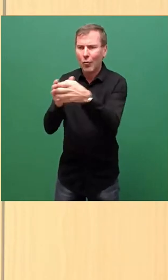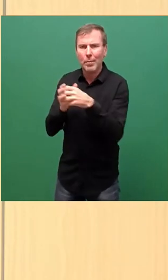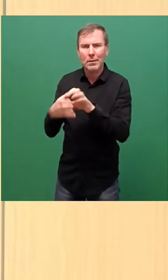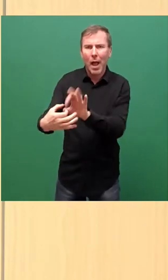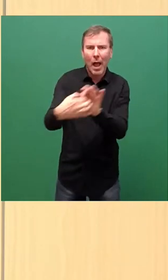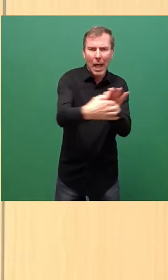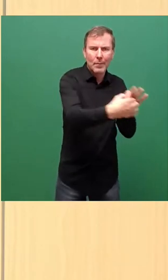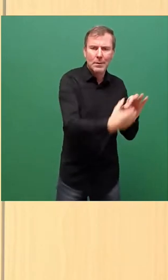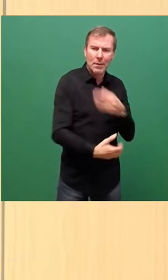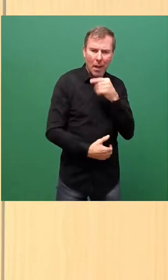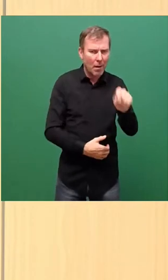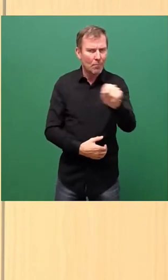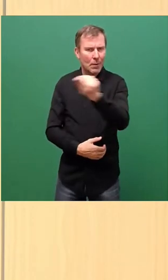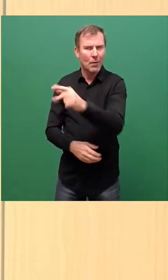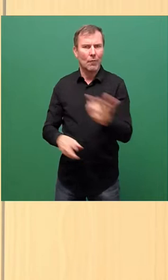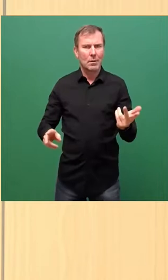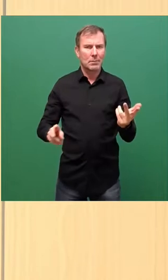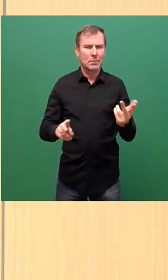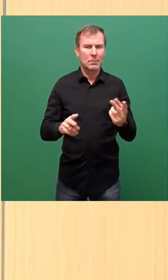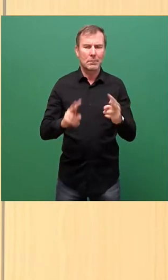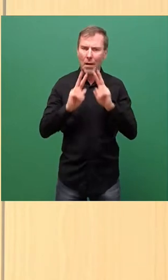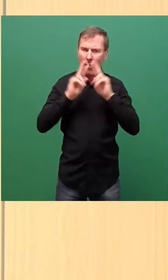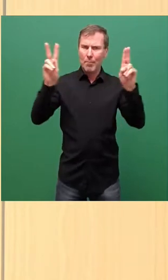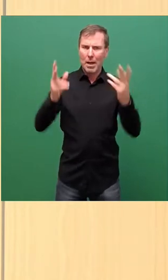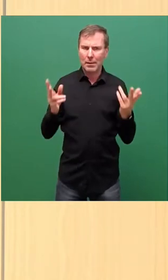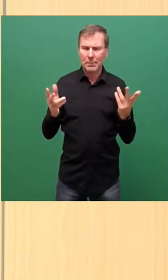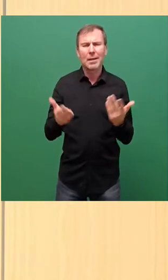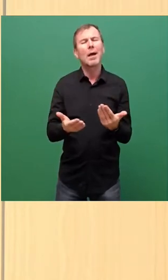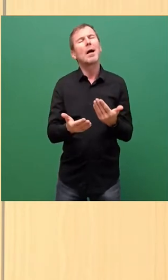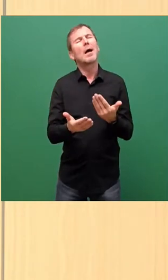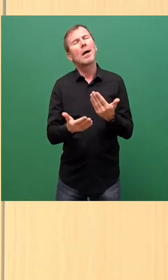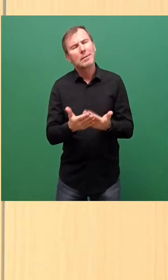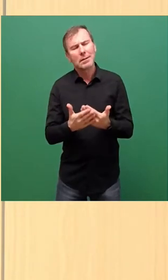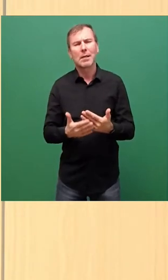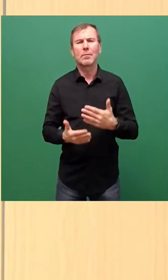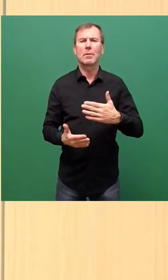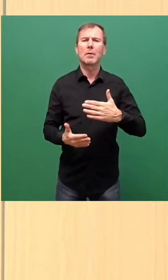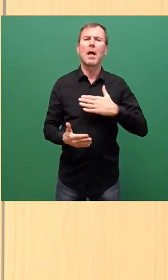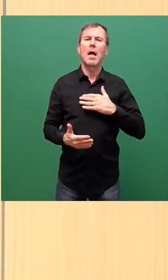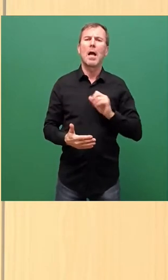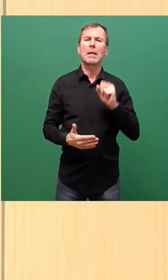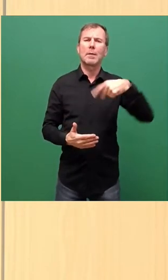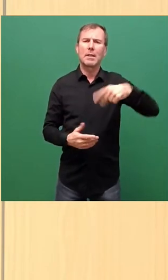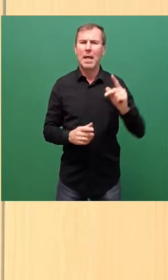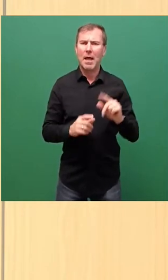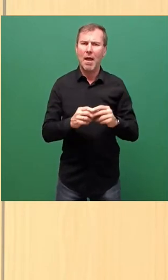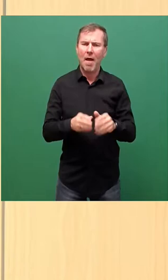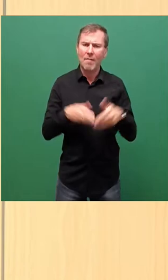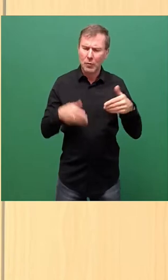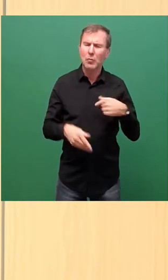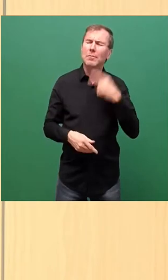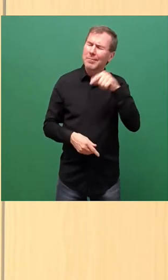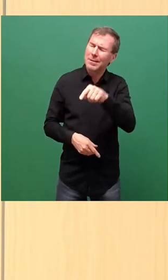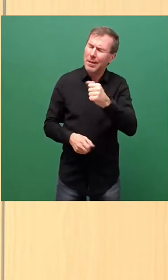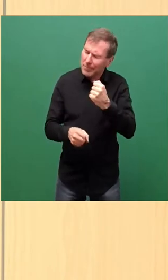Bedürfnisse auch berücksichtigen. Deswegen sind wir als SPD-Fraktion der Auffassung, dass wir diesen Schritt auch gehen sollten. Und all